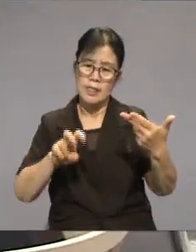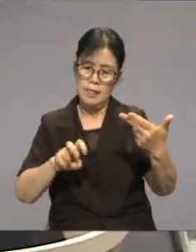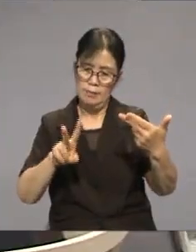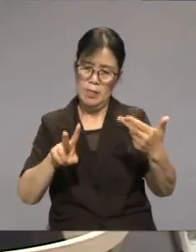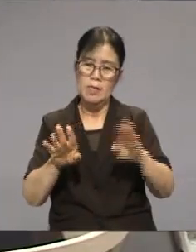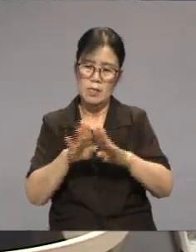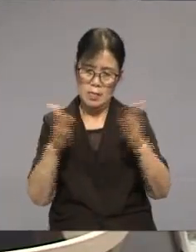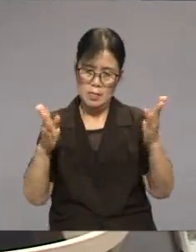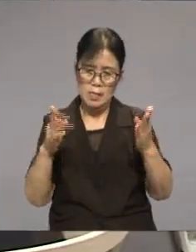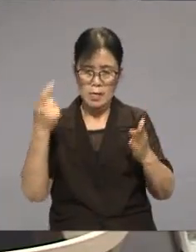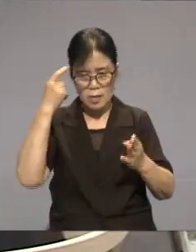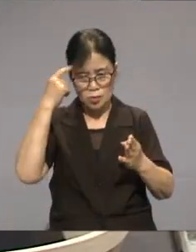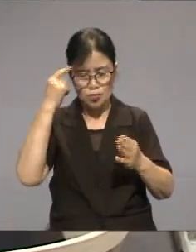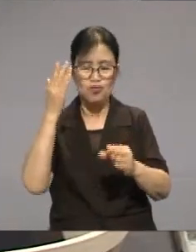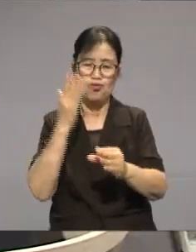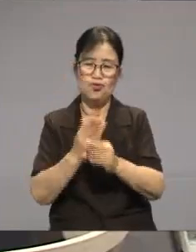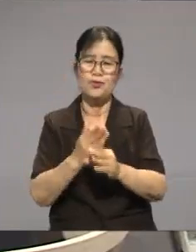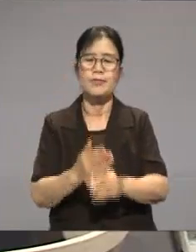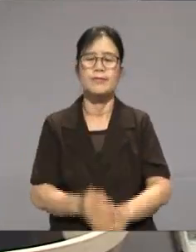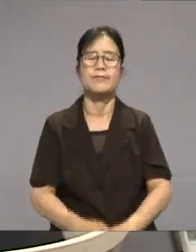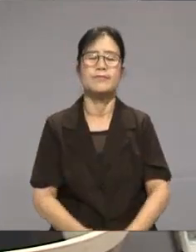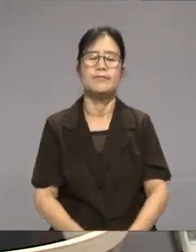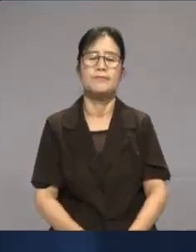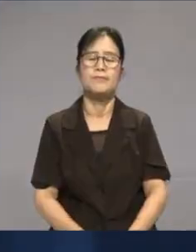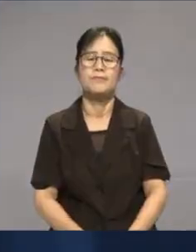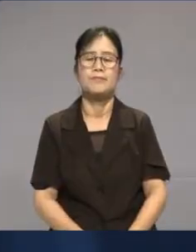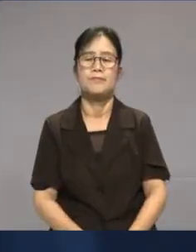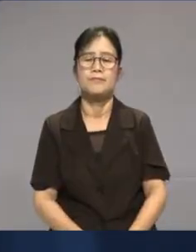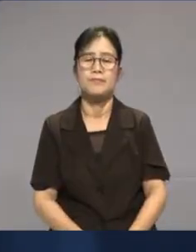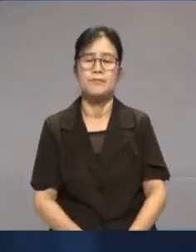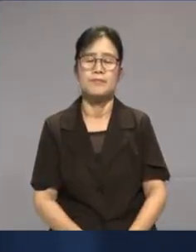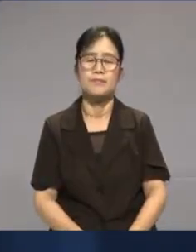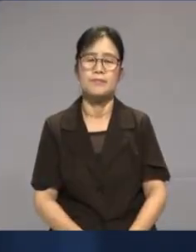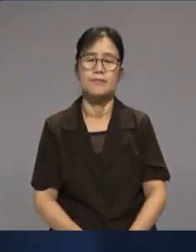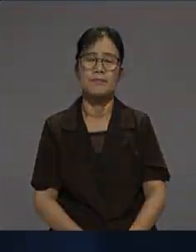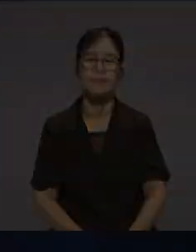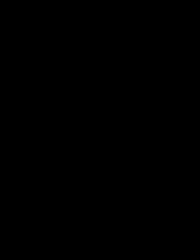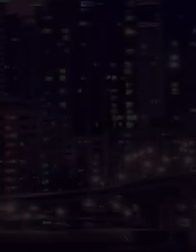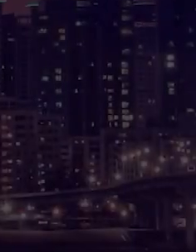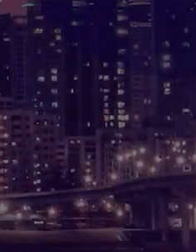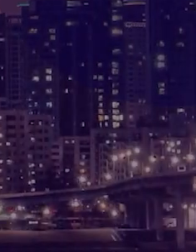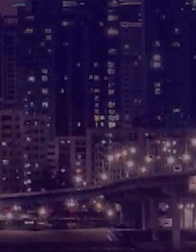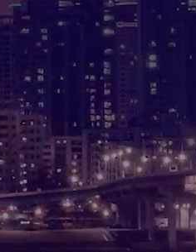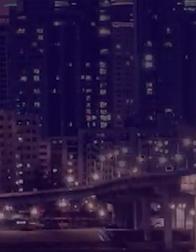개최하는 방안을 검토하고 있습니다. OBS 뉴스 유승열입니다.